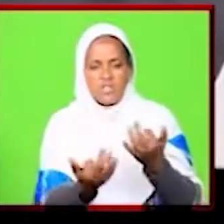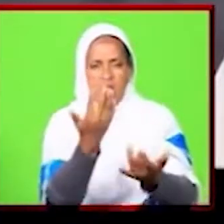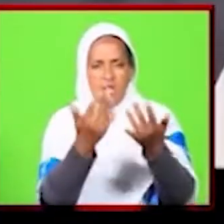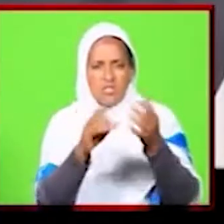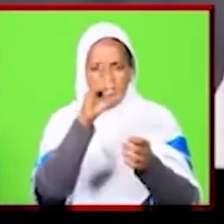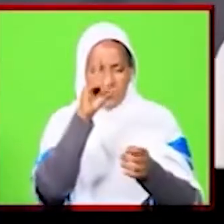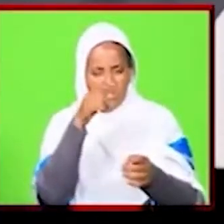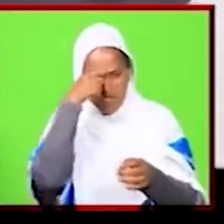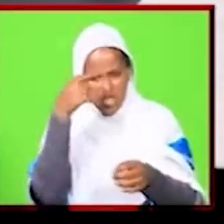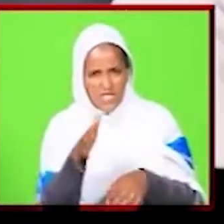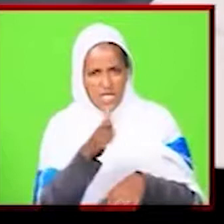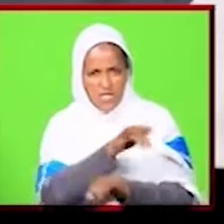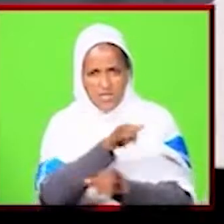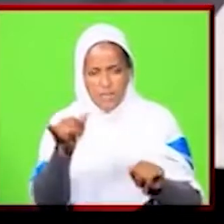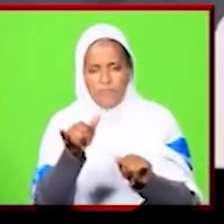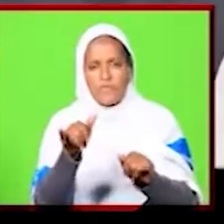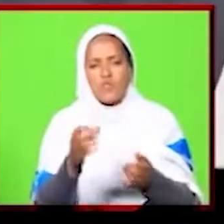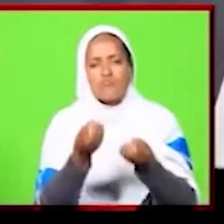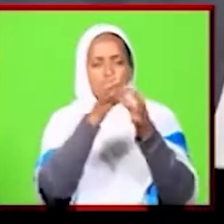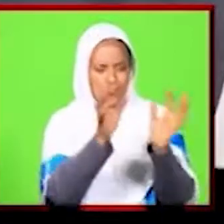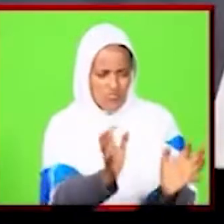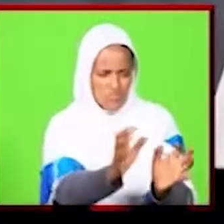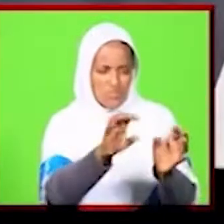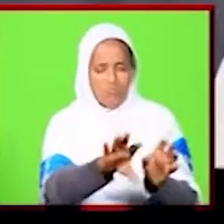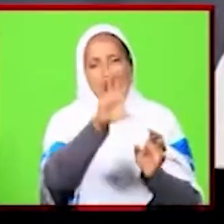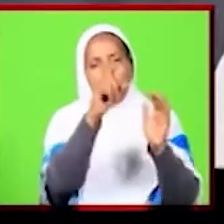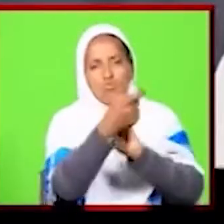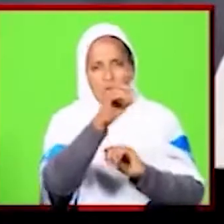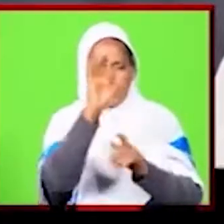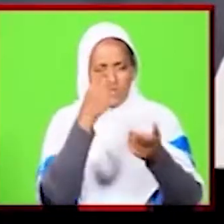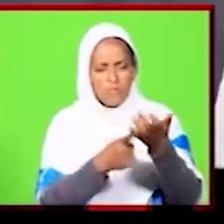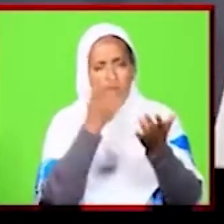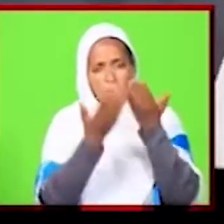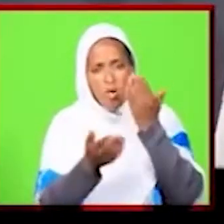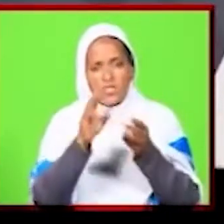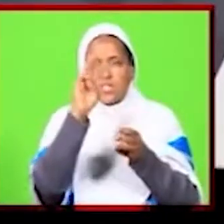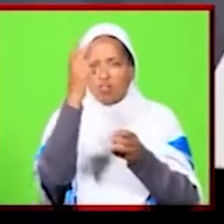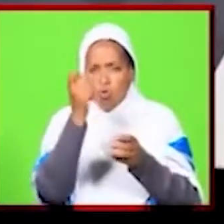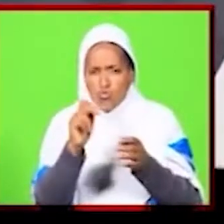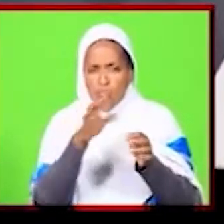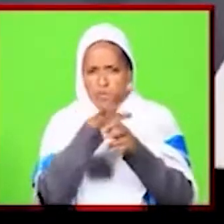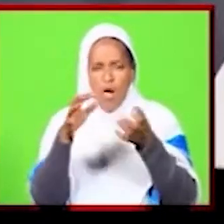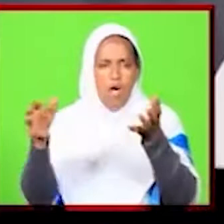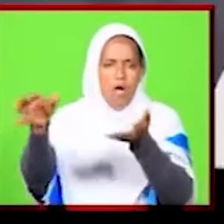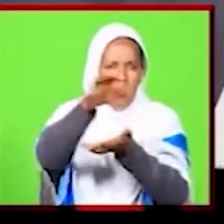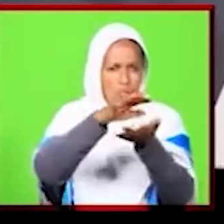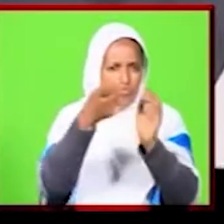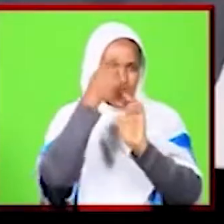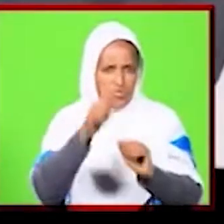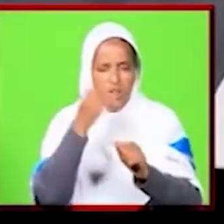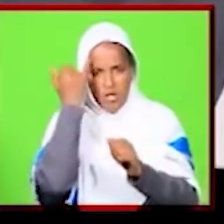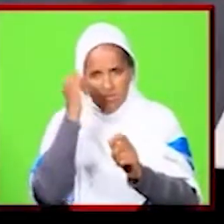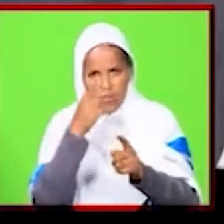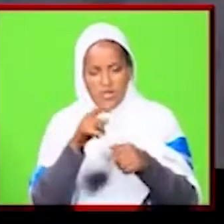ብዙ የአመድና የእሳት ቅሬት የከሰል አይነት ብዙ ብዙ ክምችት ያለው መሆኑን አግኝተዋል። እና